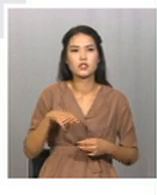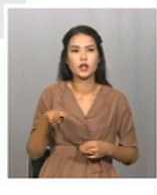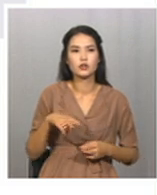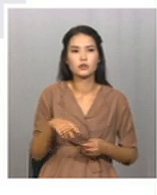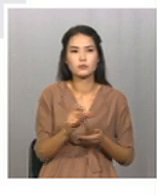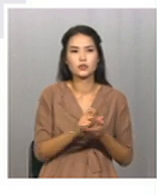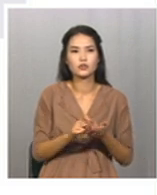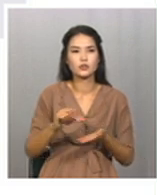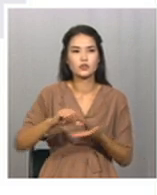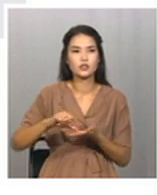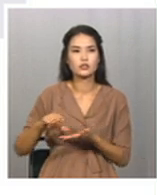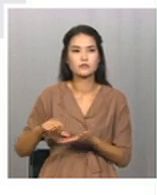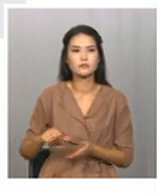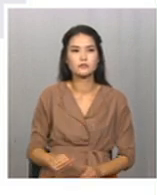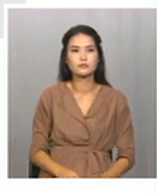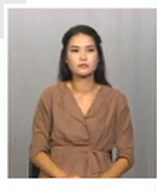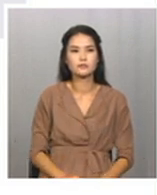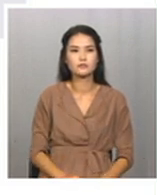персонажами.